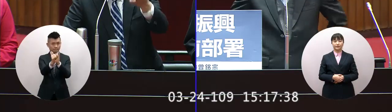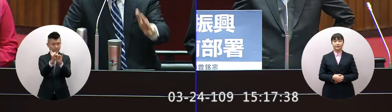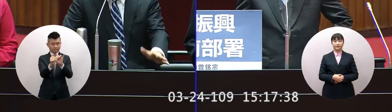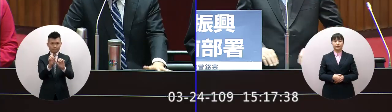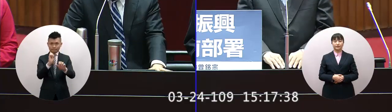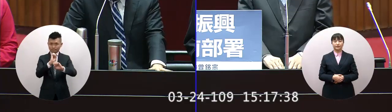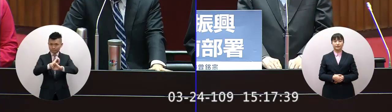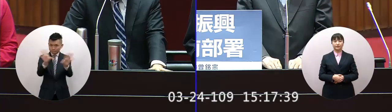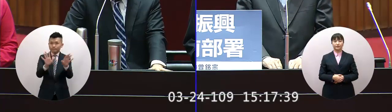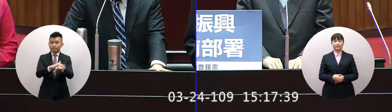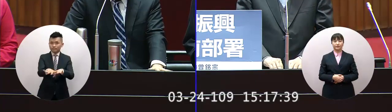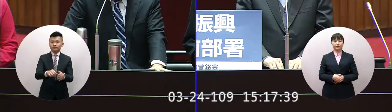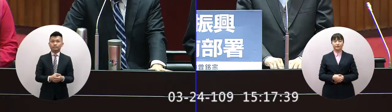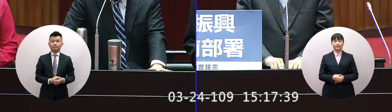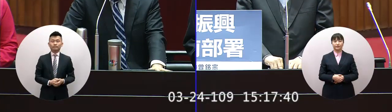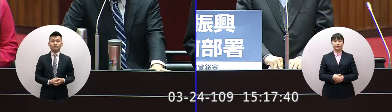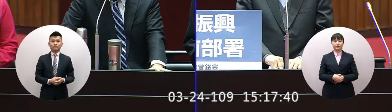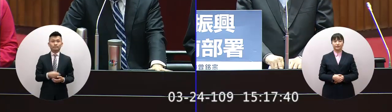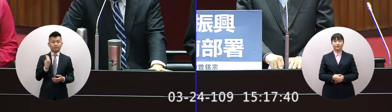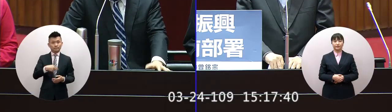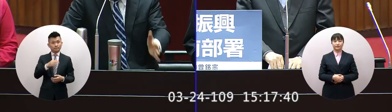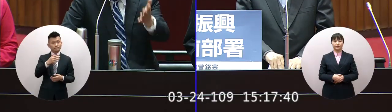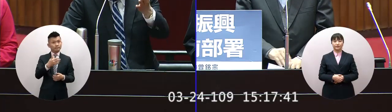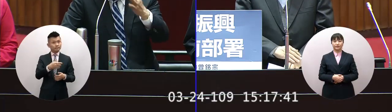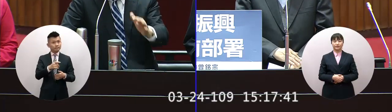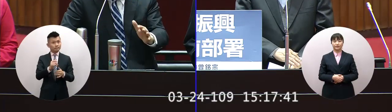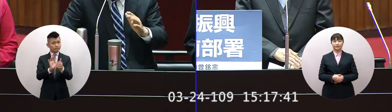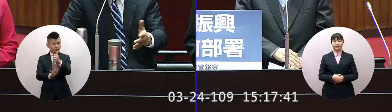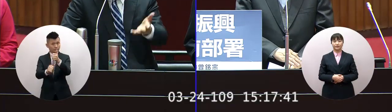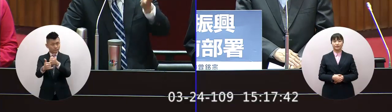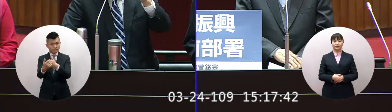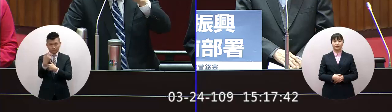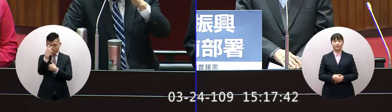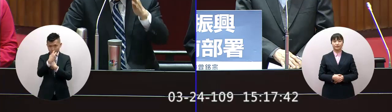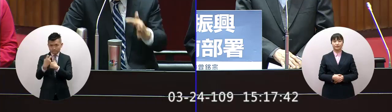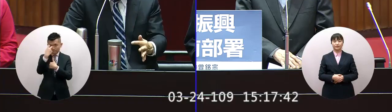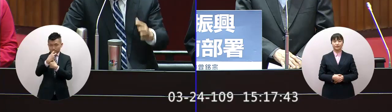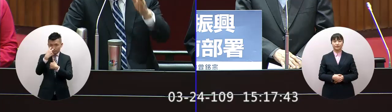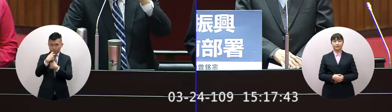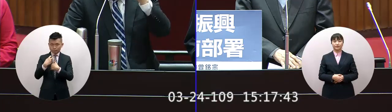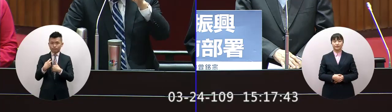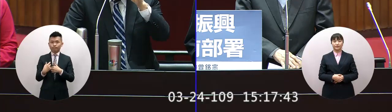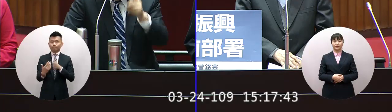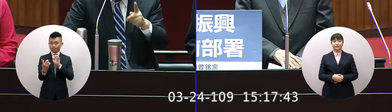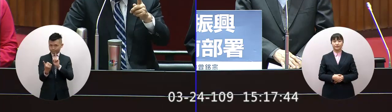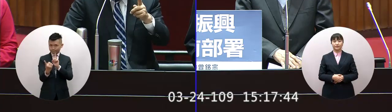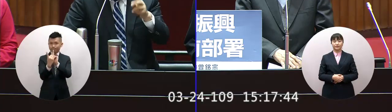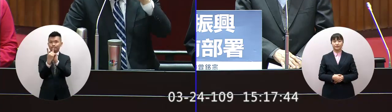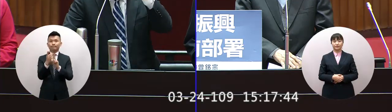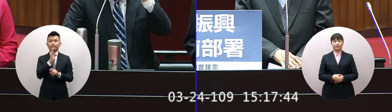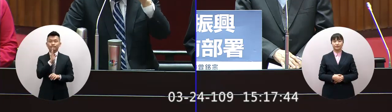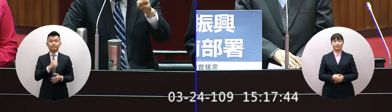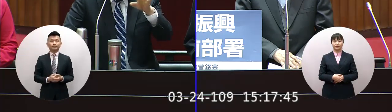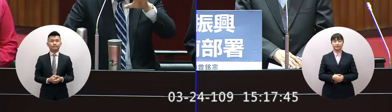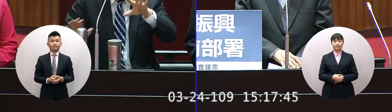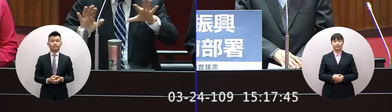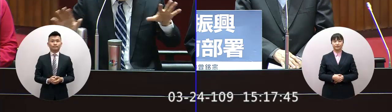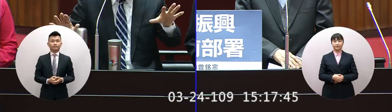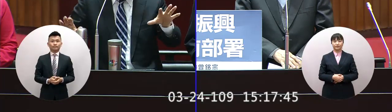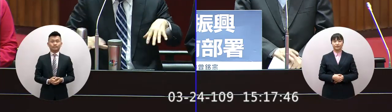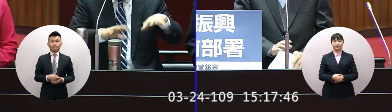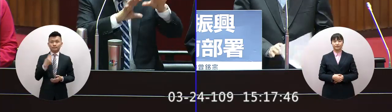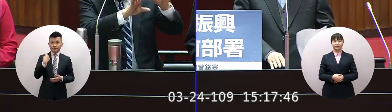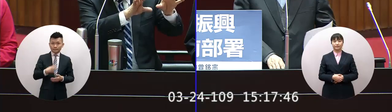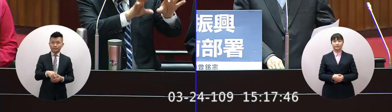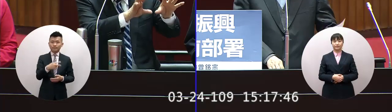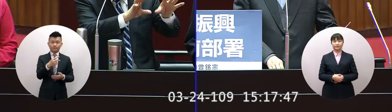告，马车一定接受咱委员的监督，所以有在做，啊，同时各